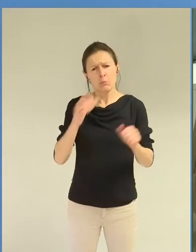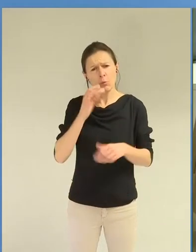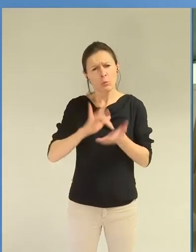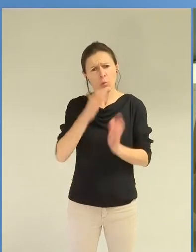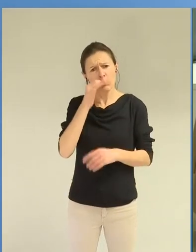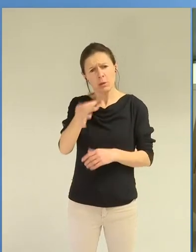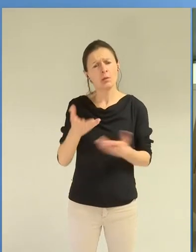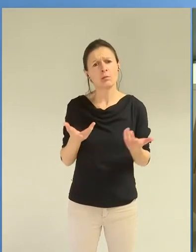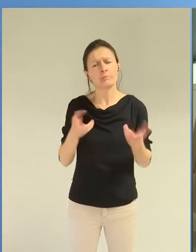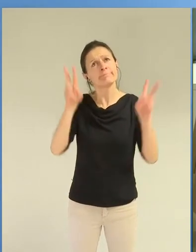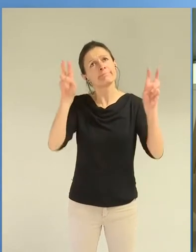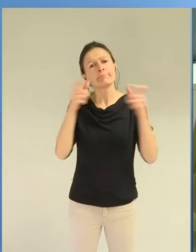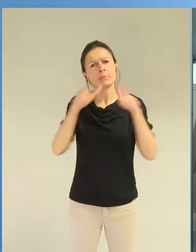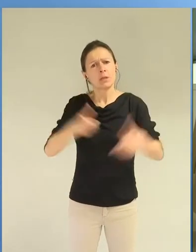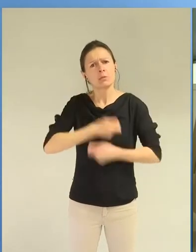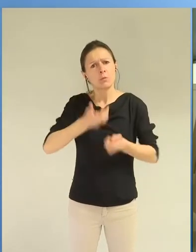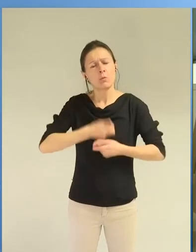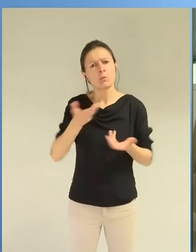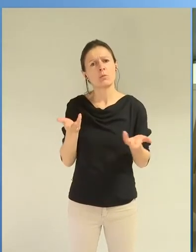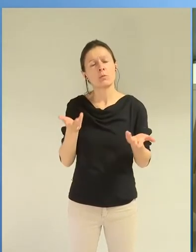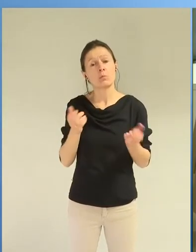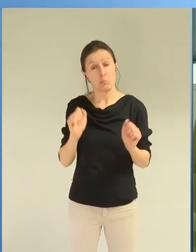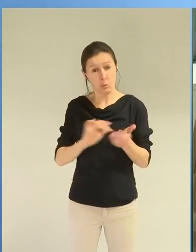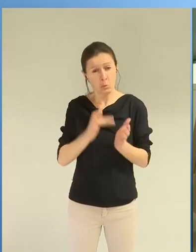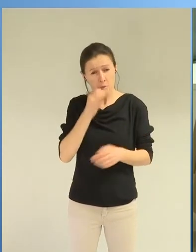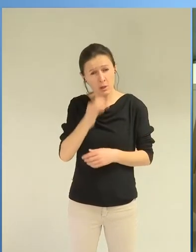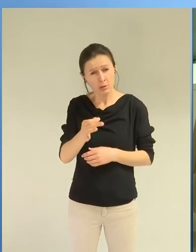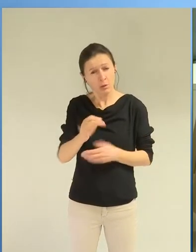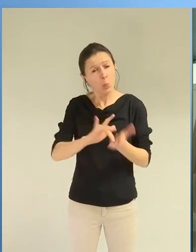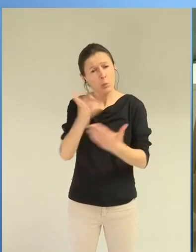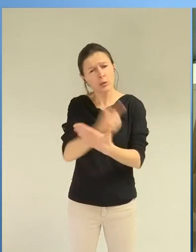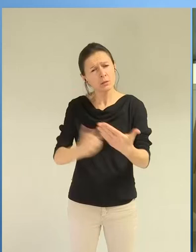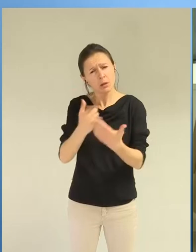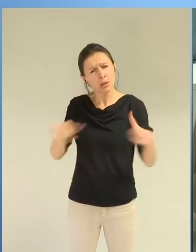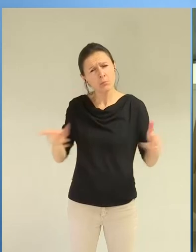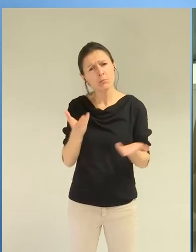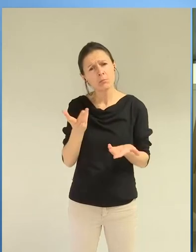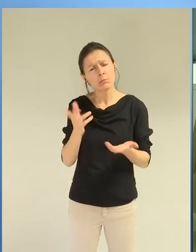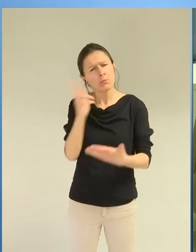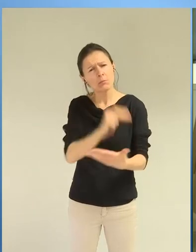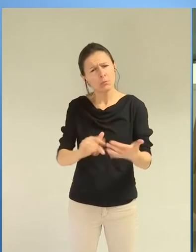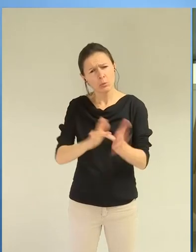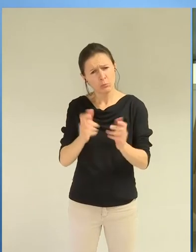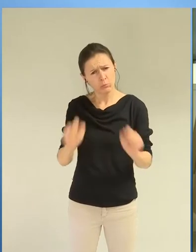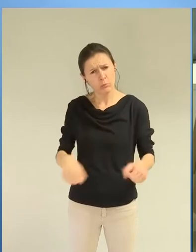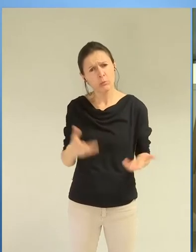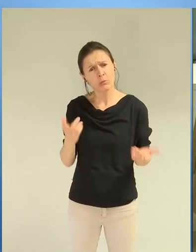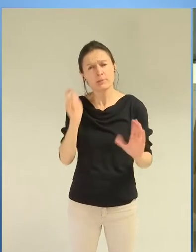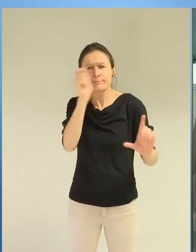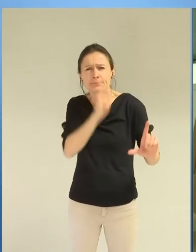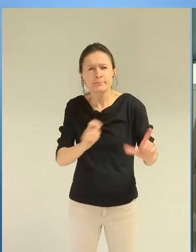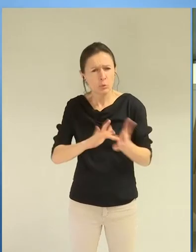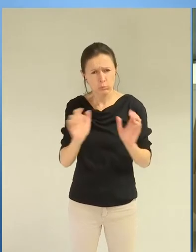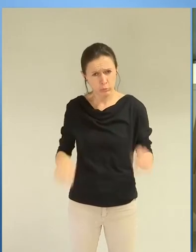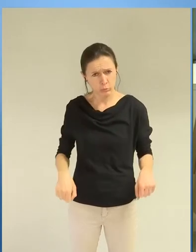de la liberté d'expression peut-on tout dessiné tout peindre tous sculptés tour